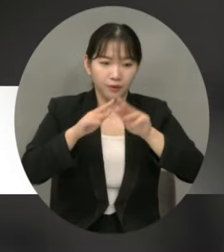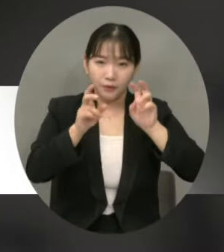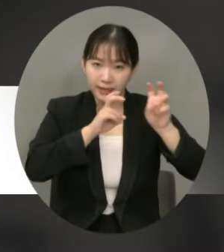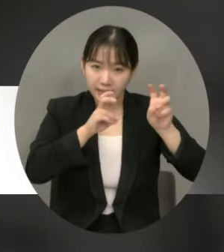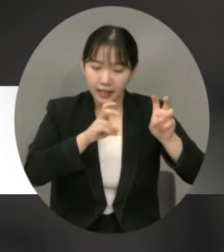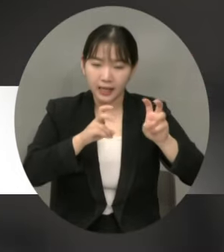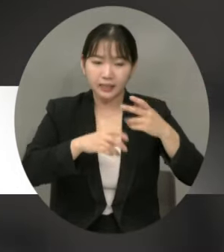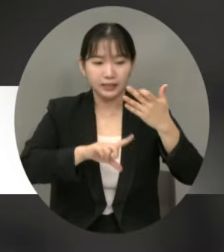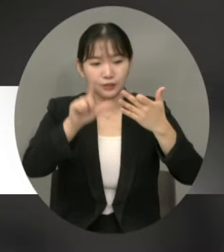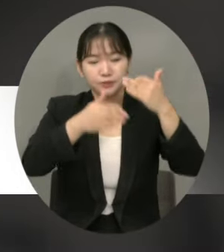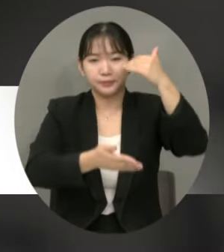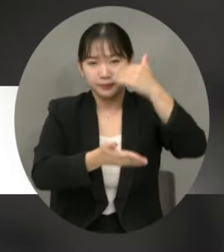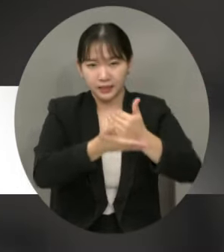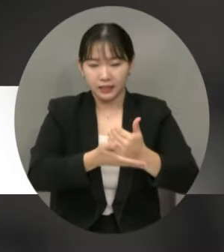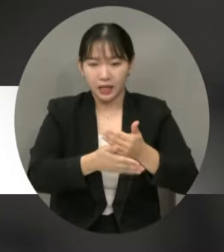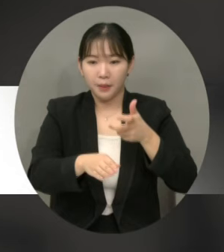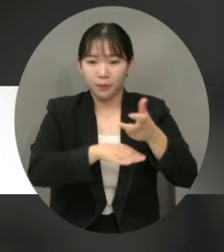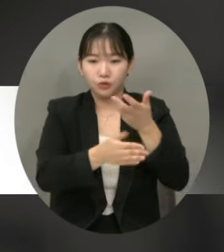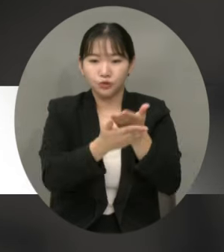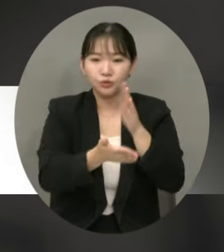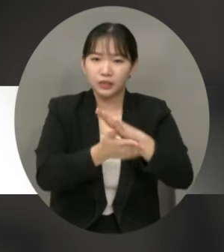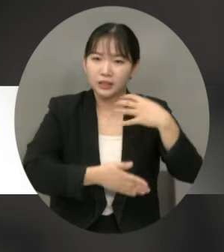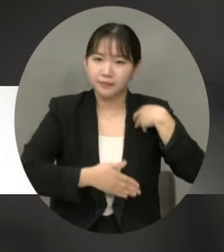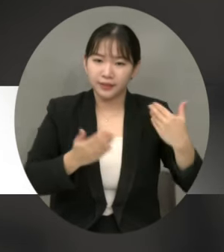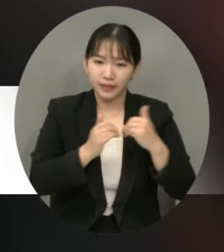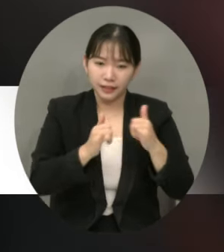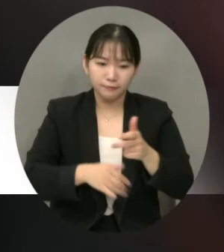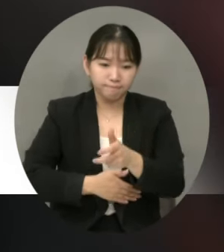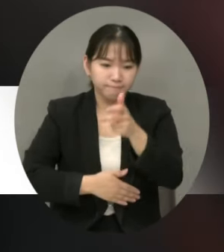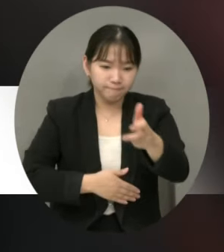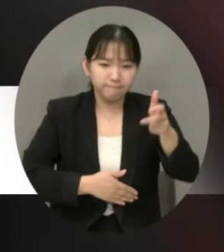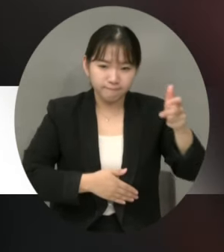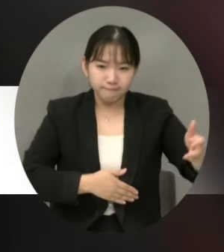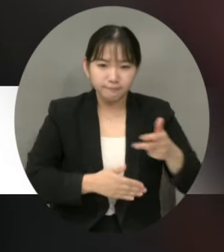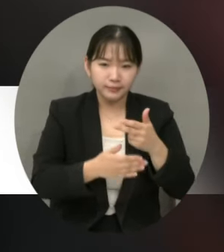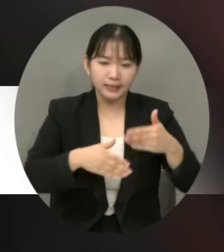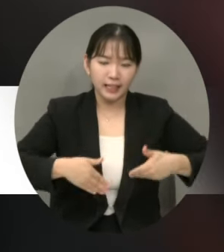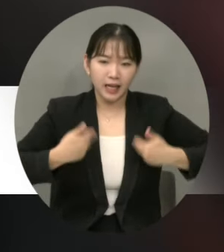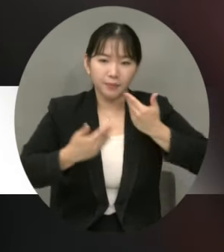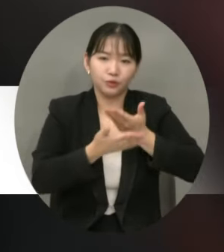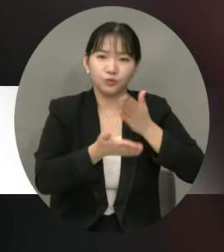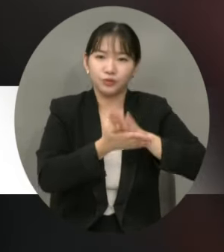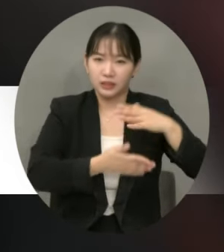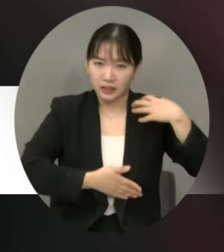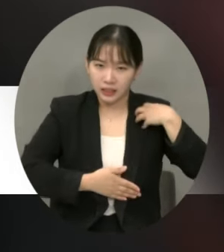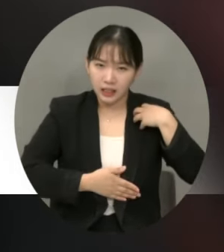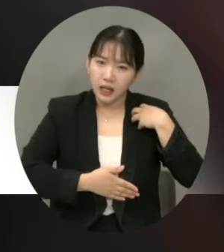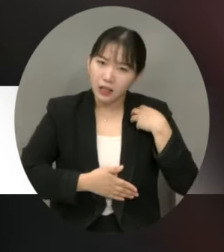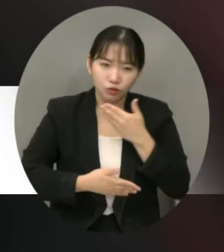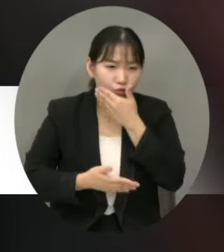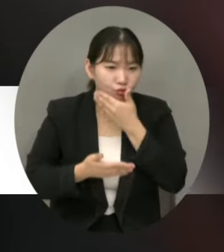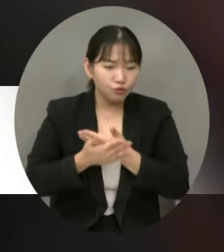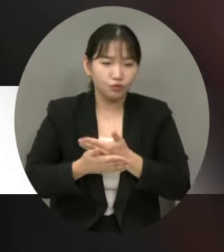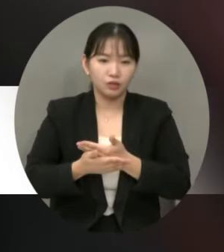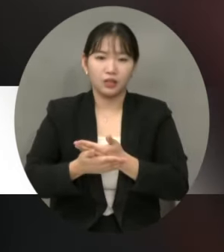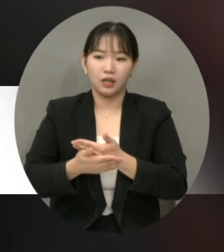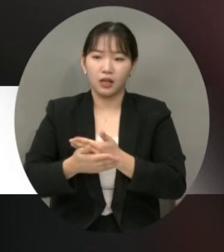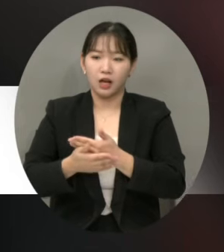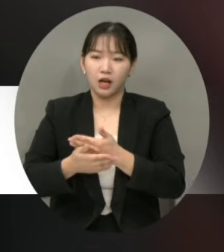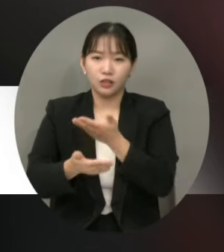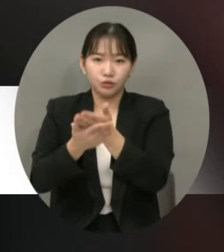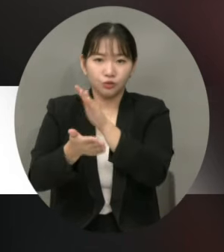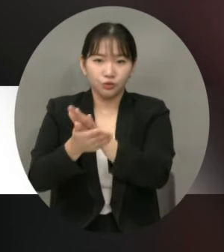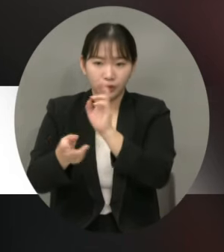19일 폐업하면서 버스 정비 담당 직원들이 이동하면서 경정비를 맡고 있고 주요 부부는 공업사에 위탁해